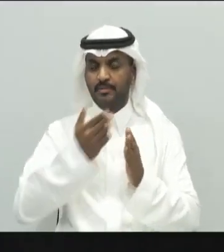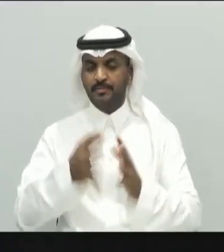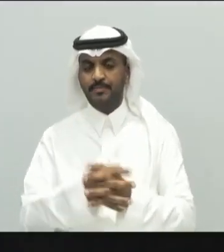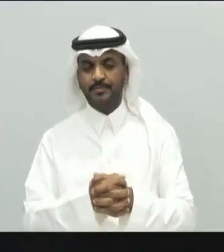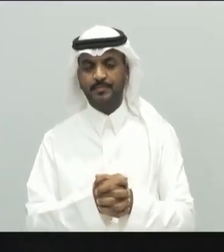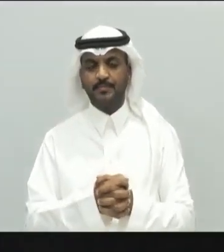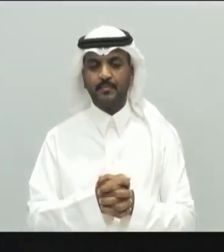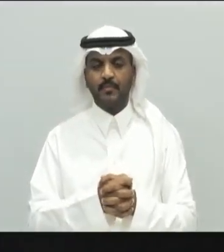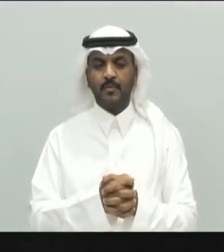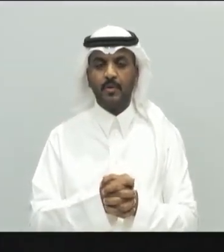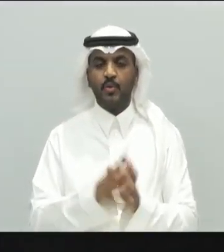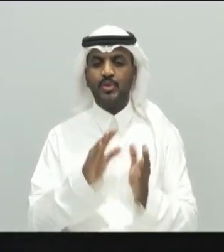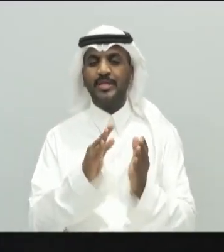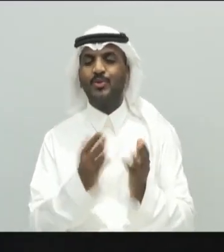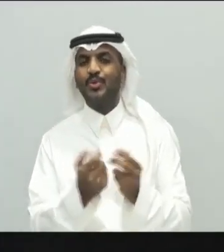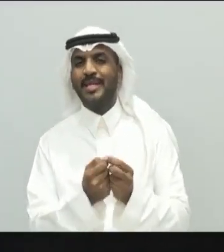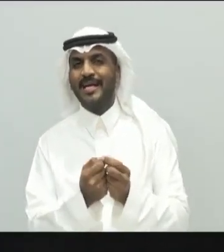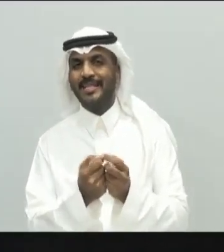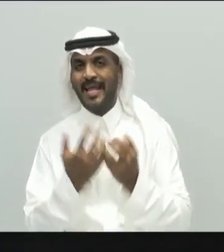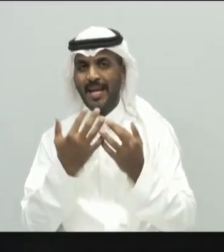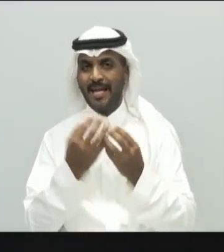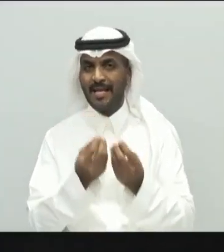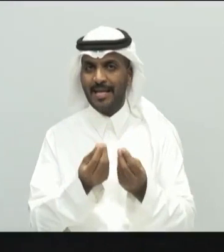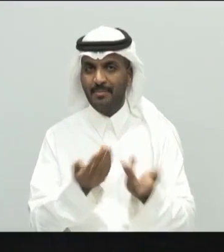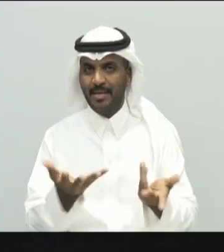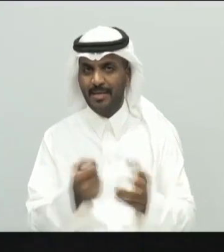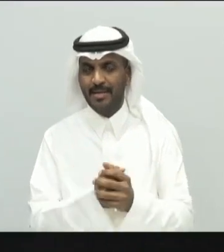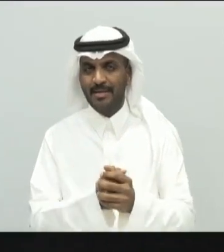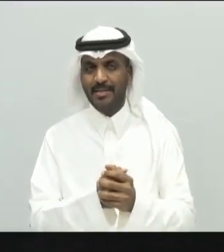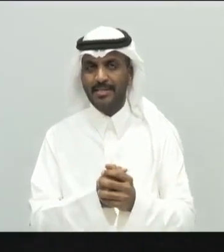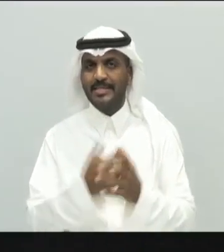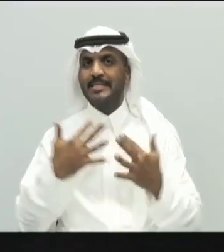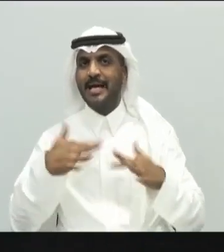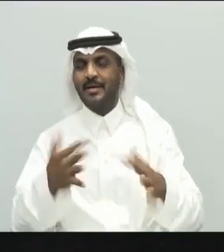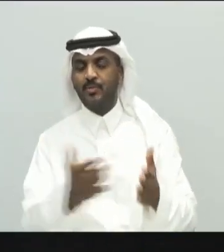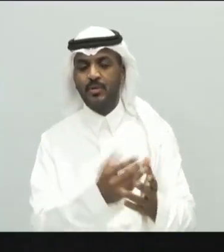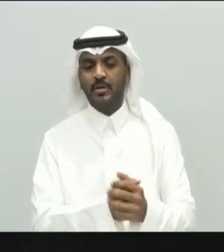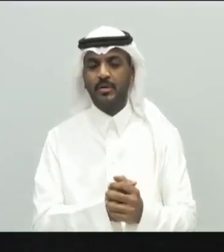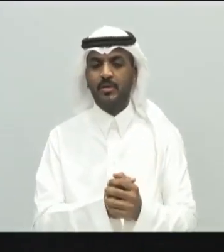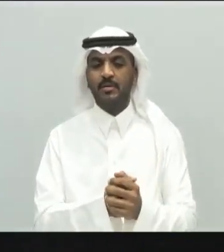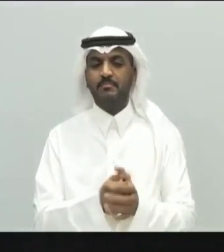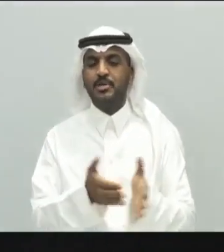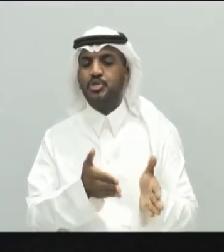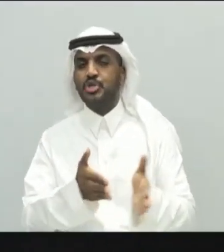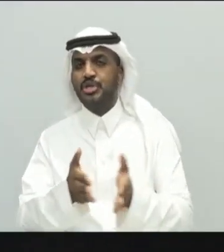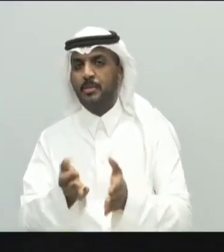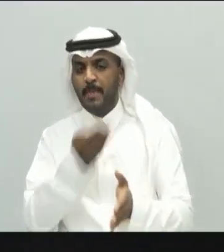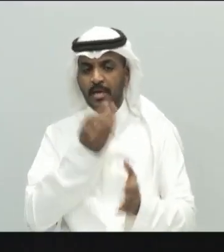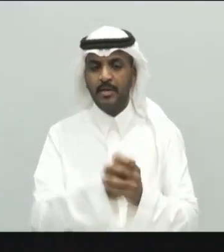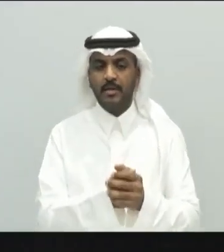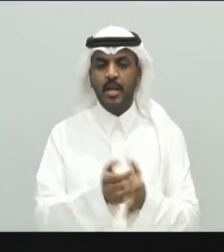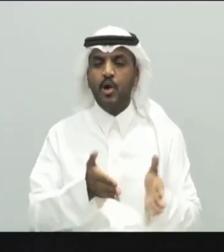والمرتفعات والتكوينات الرمليه الصحاري والمجاري المائيه